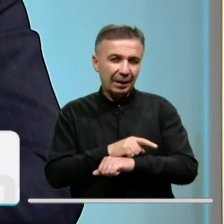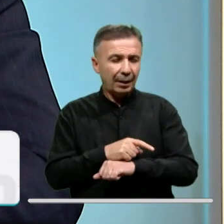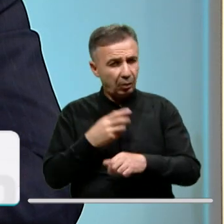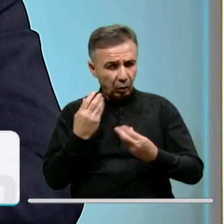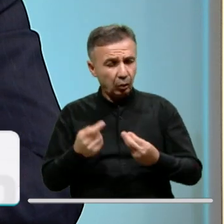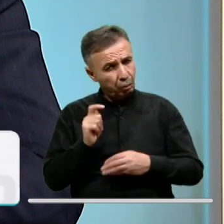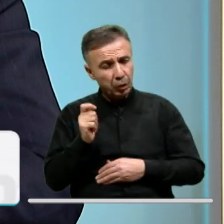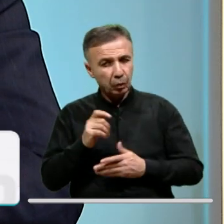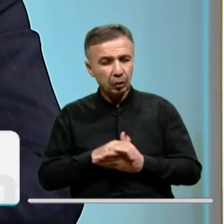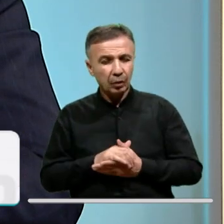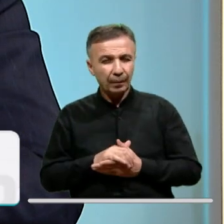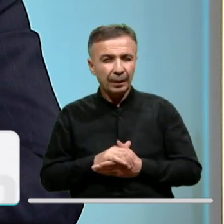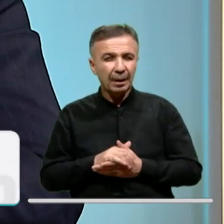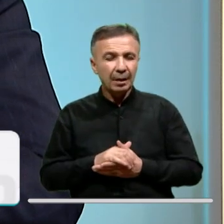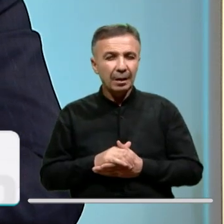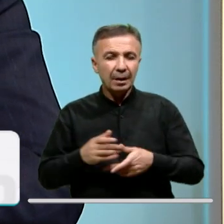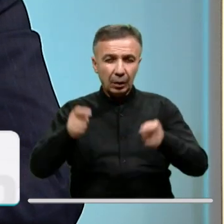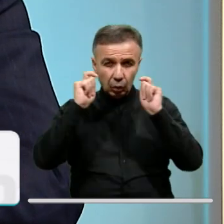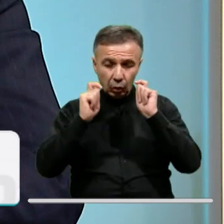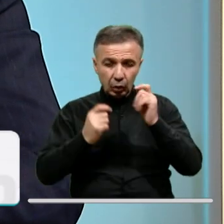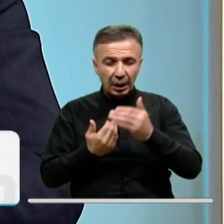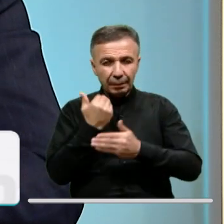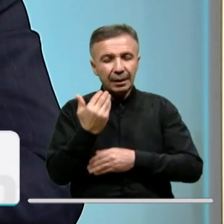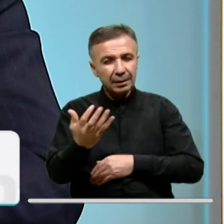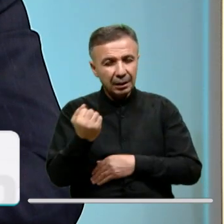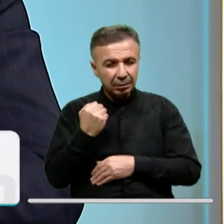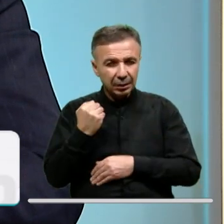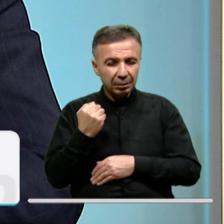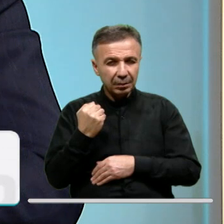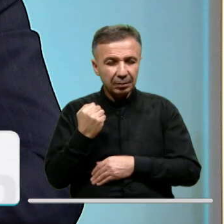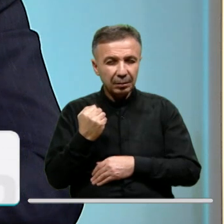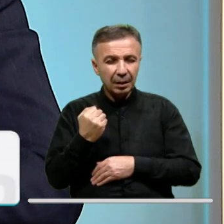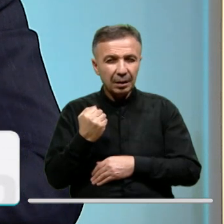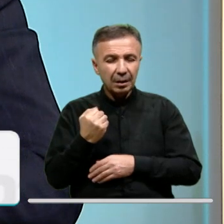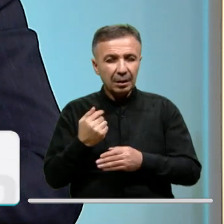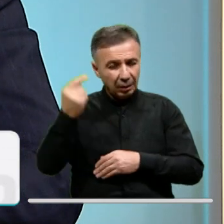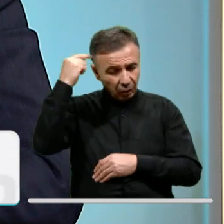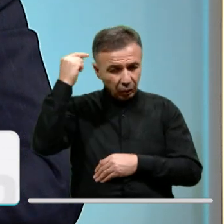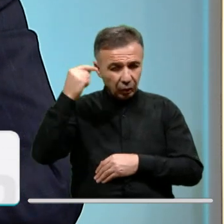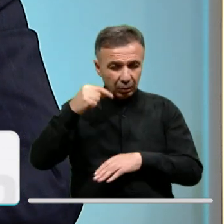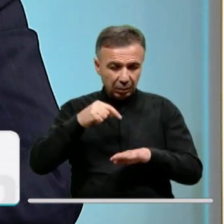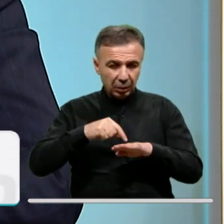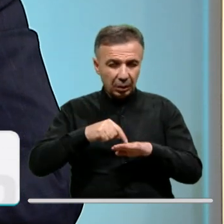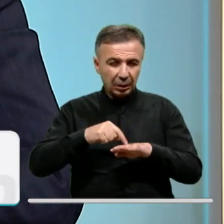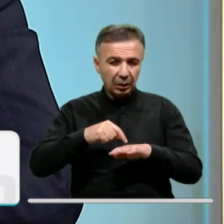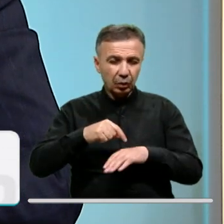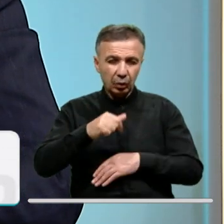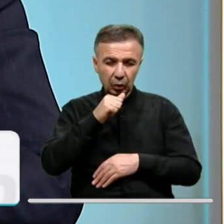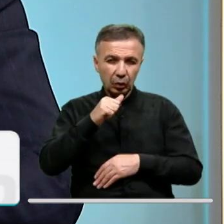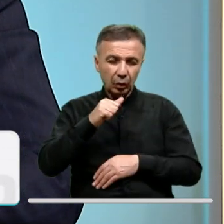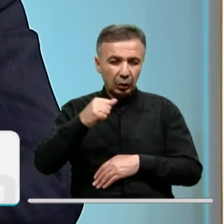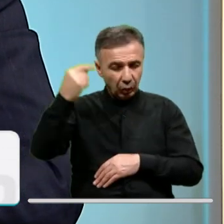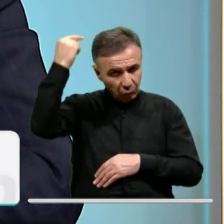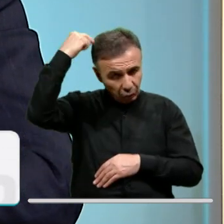abdesti esas esnasında suyu saçların diplerine ulaştırmak gerekir bak orada Mesih demiyoruz orada ne diyoruz